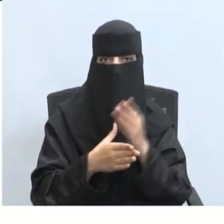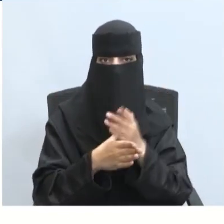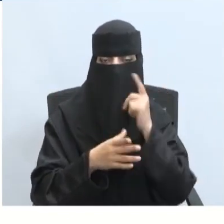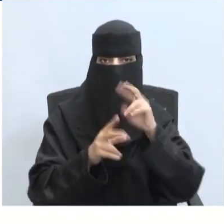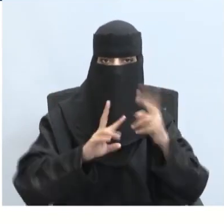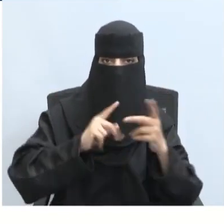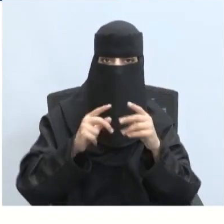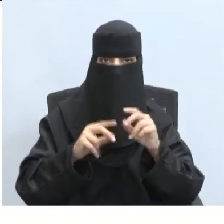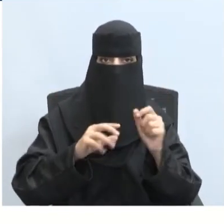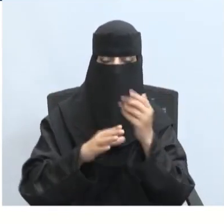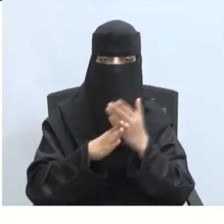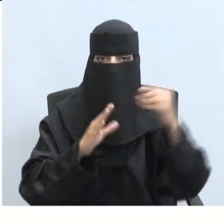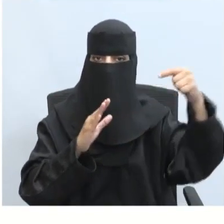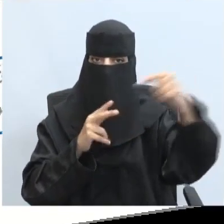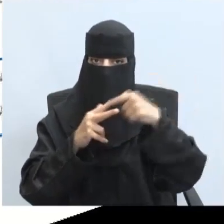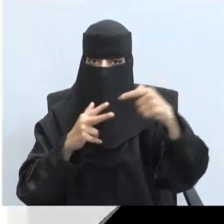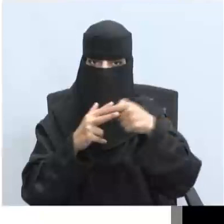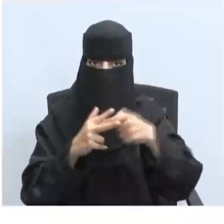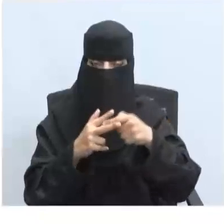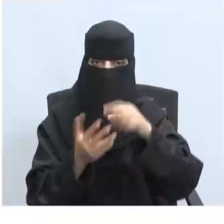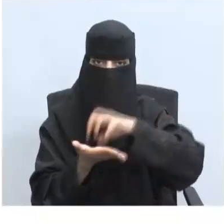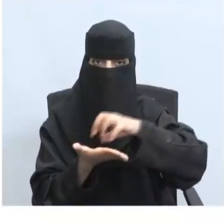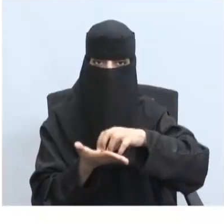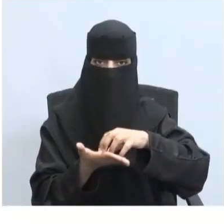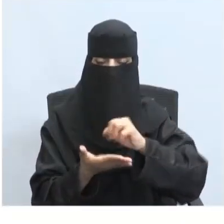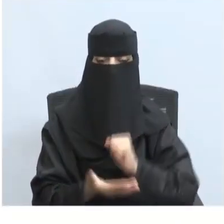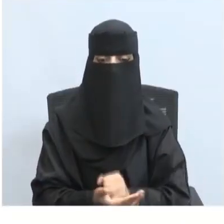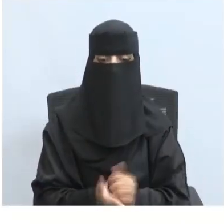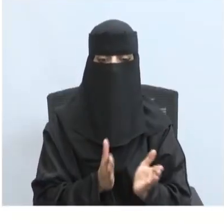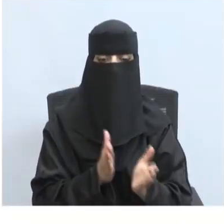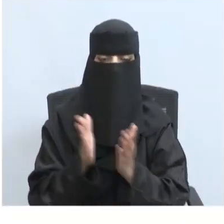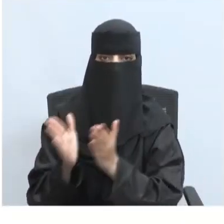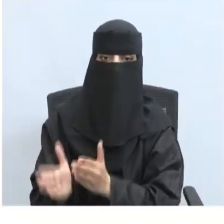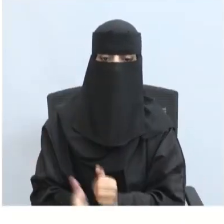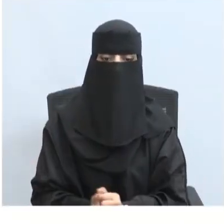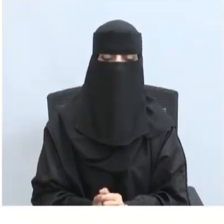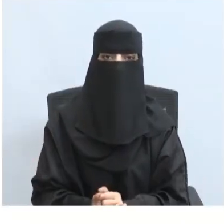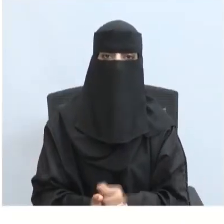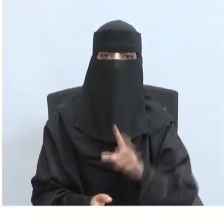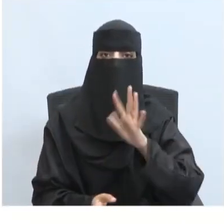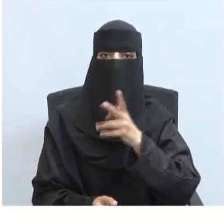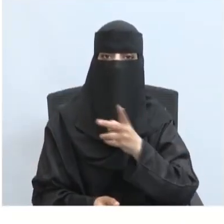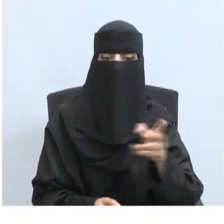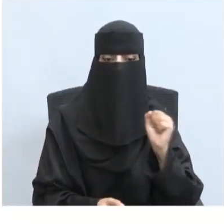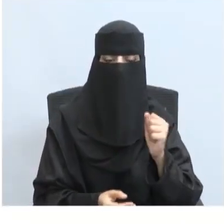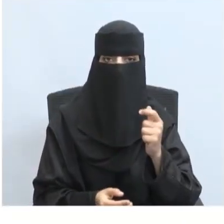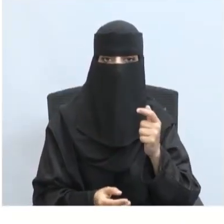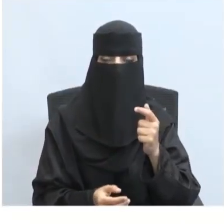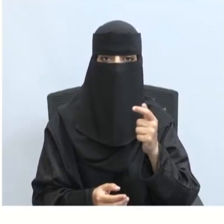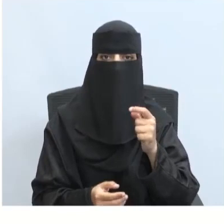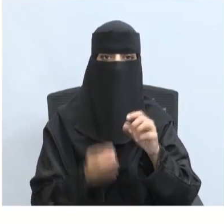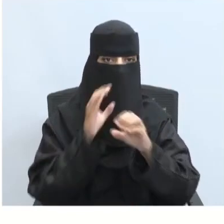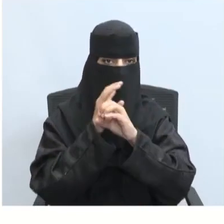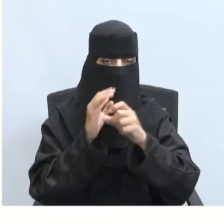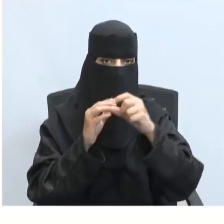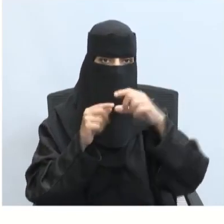تواجهه اشعه الضوء حينما تنتقل نحو الشبكيه اي العدسات المحدبه ام